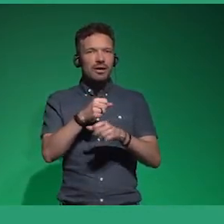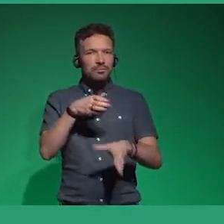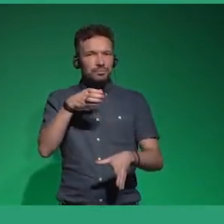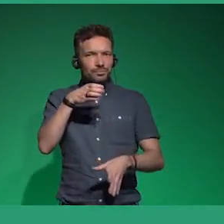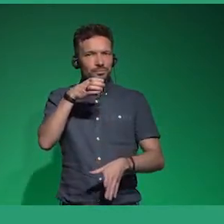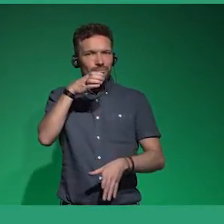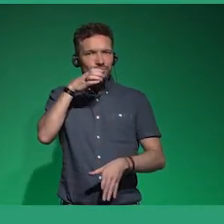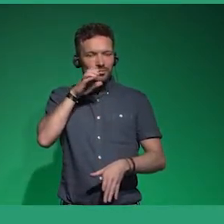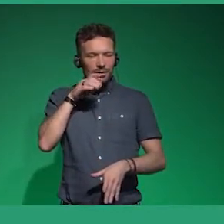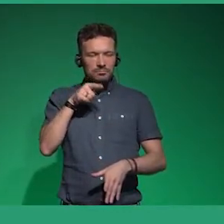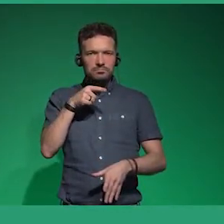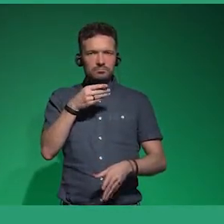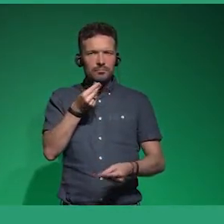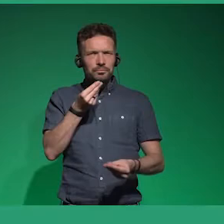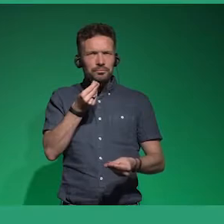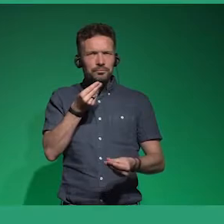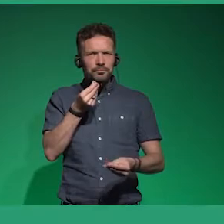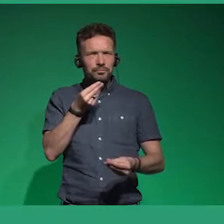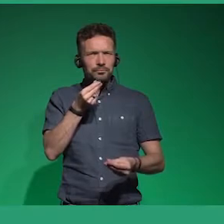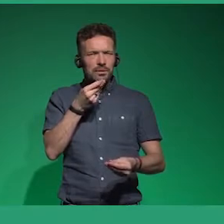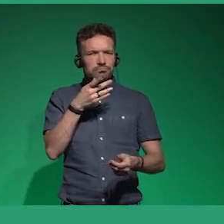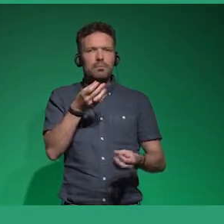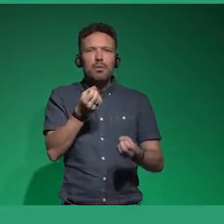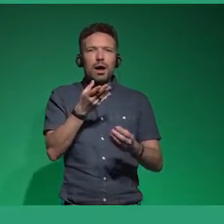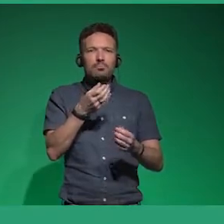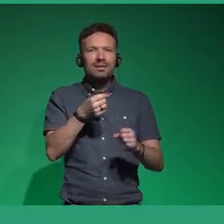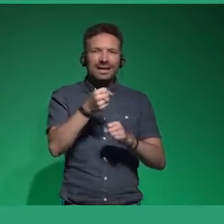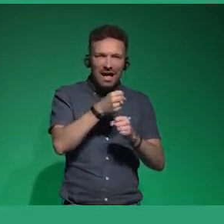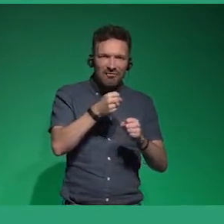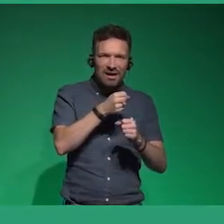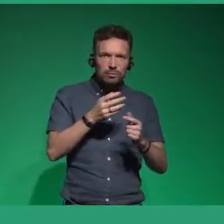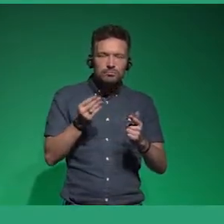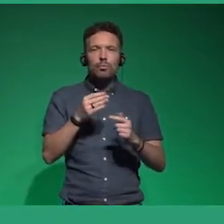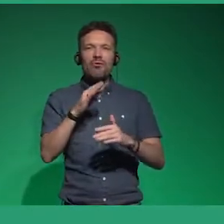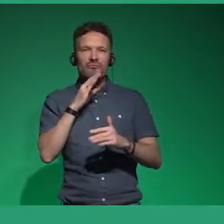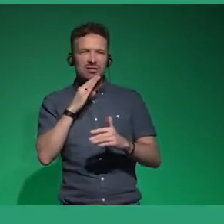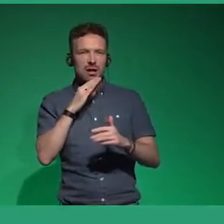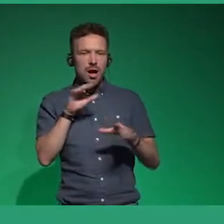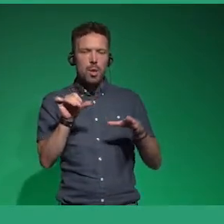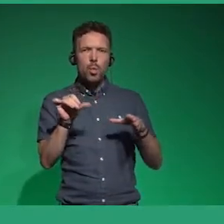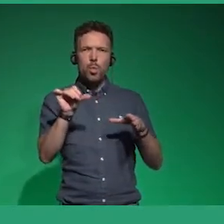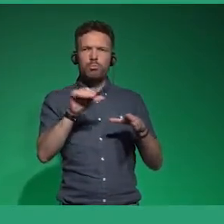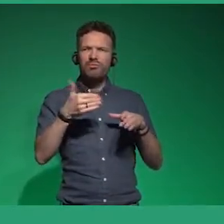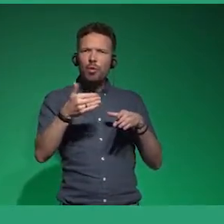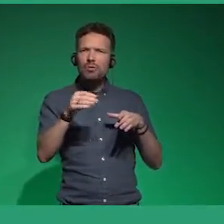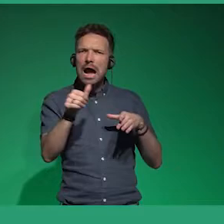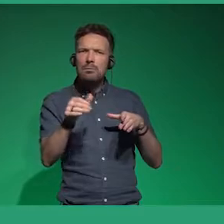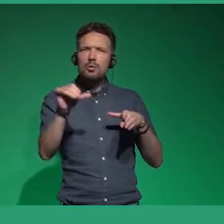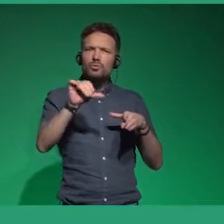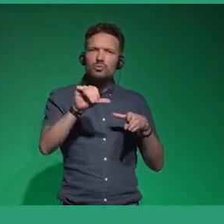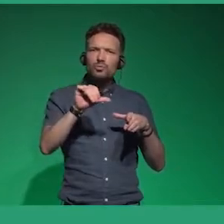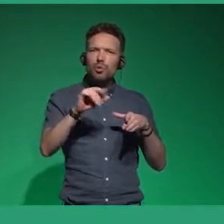water. Apa lagi tadi kak? Terakhir. Panas air. And also the the heat of the